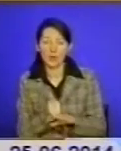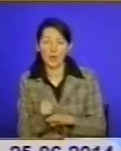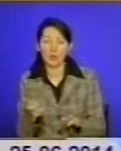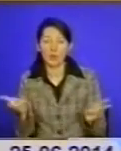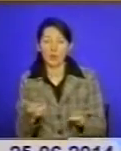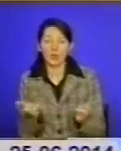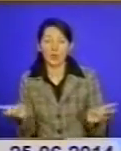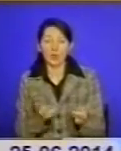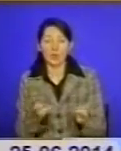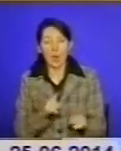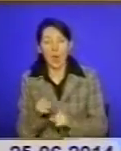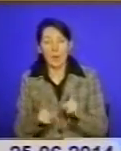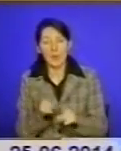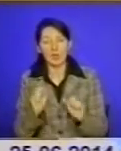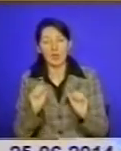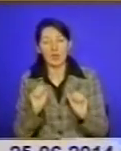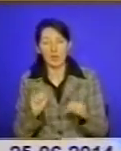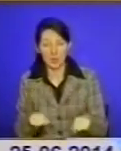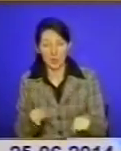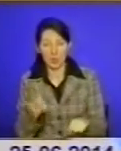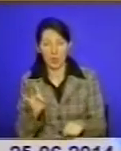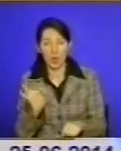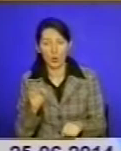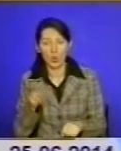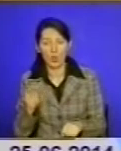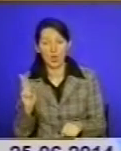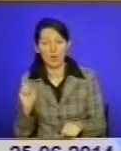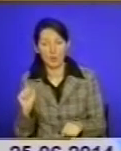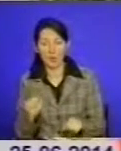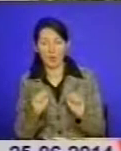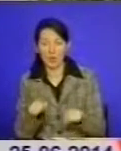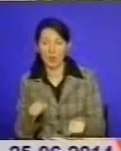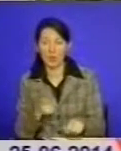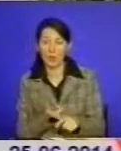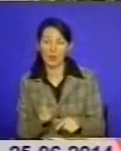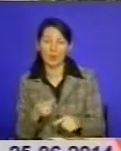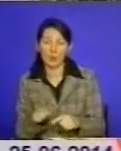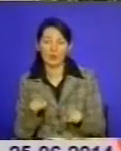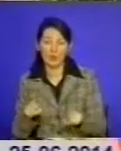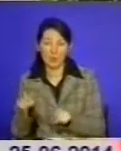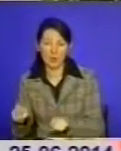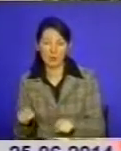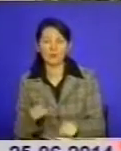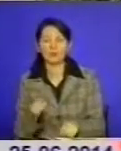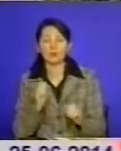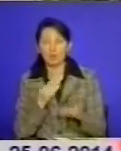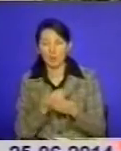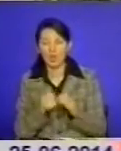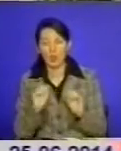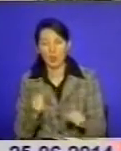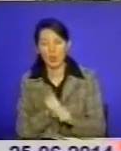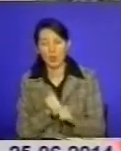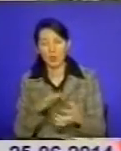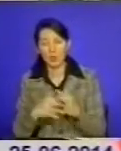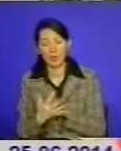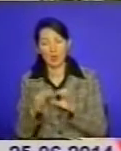влади обов'язково, бо інакше вони засиджуються. А що, приміром, може зробити сільський голова от у маленькому столі? У нього ж